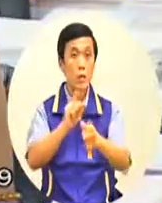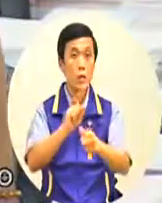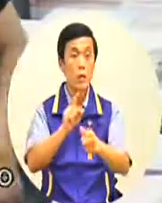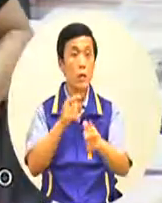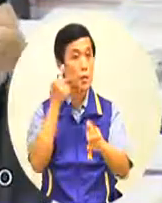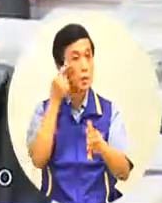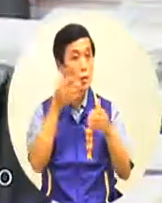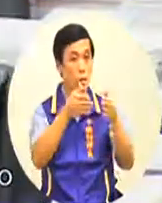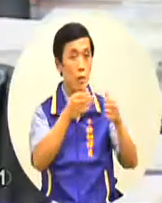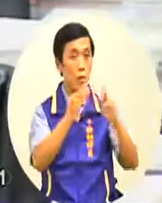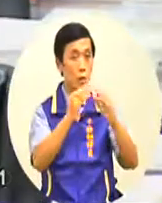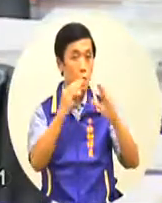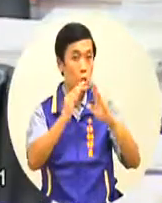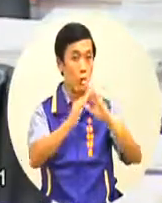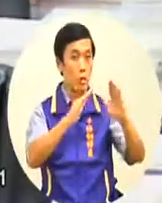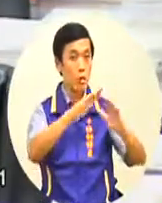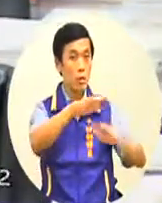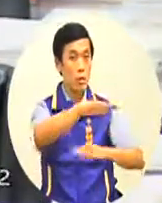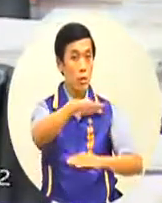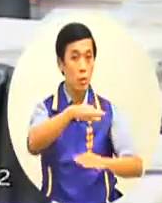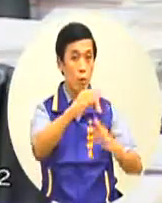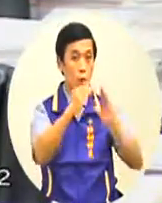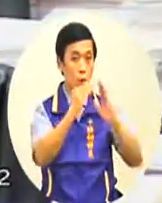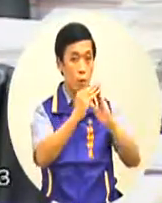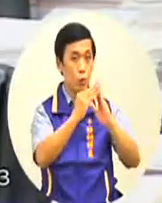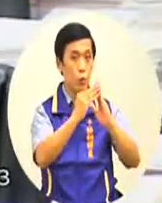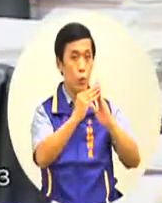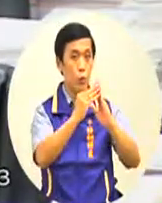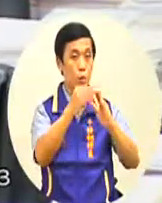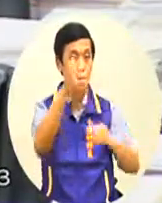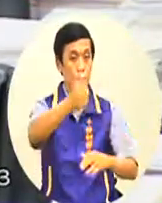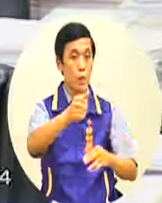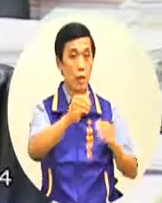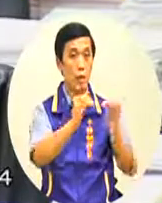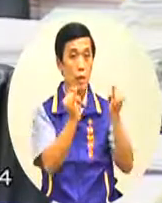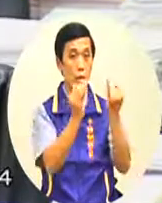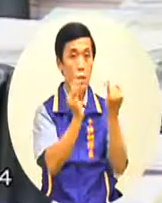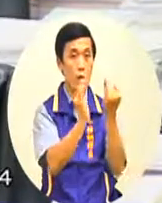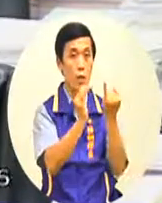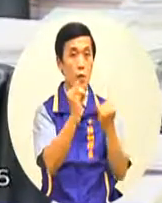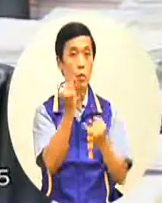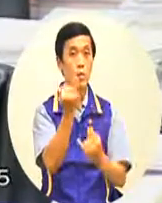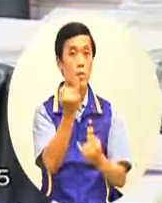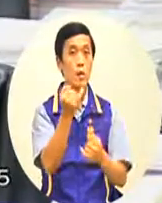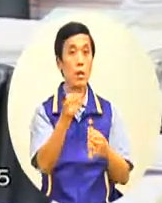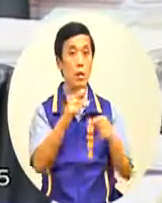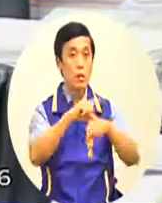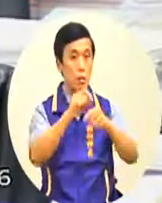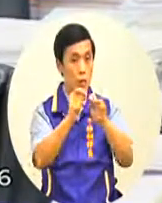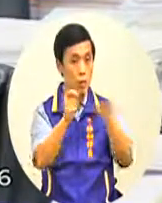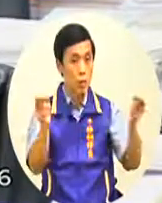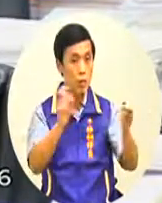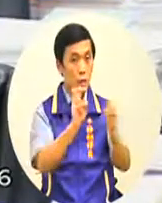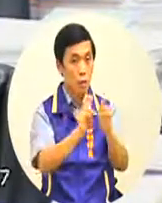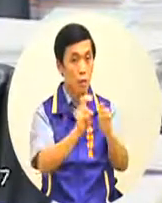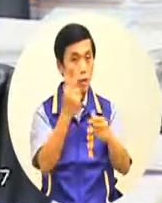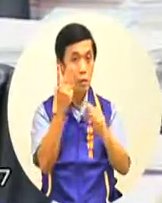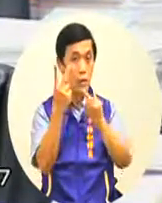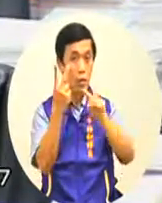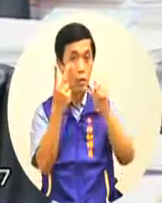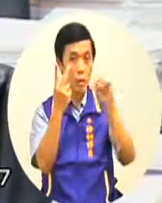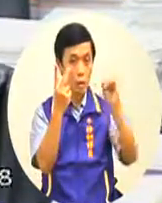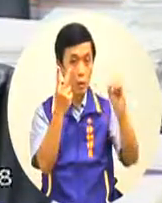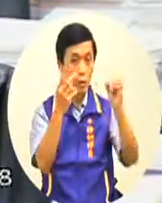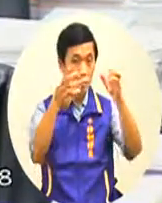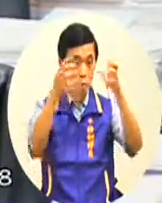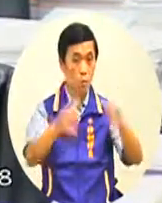们社会局的姚局长，长照当然2.0我们已经正式上路，因为